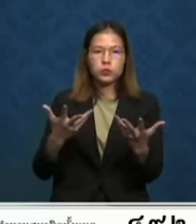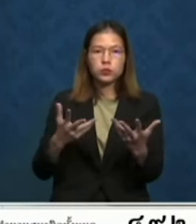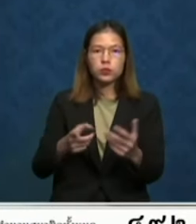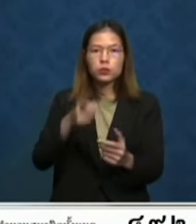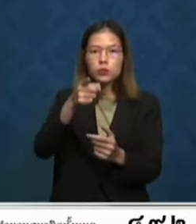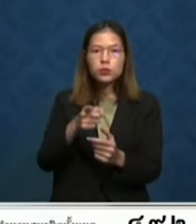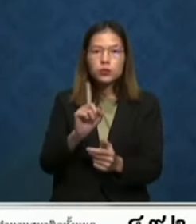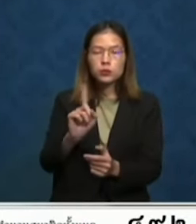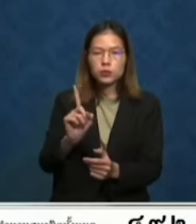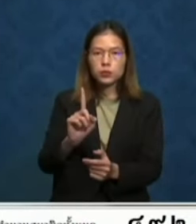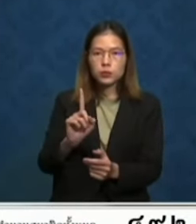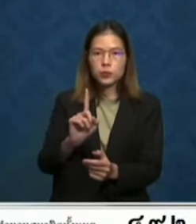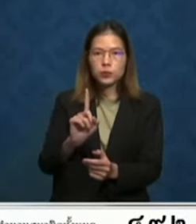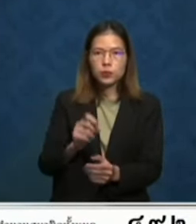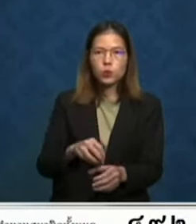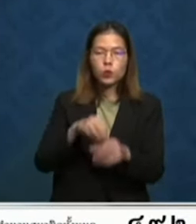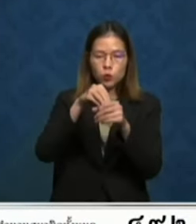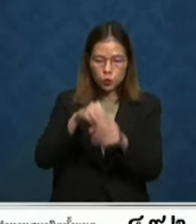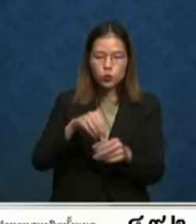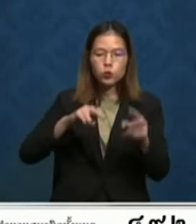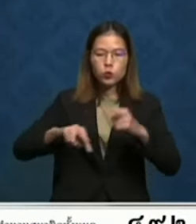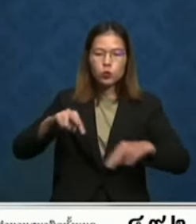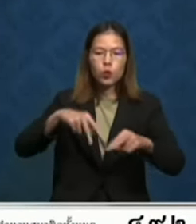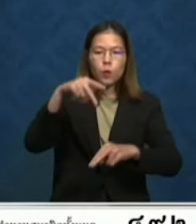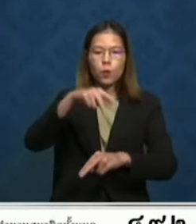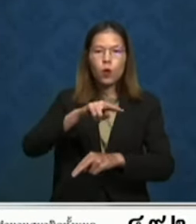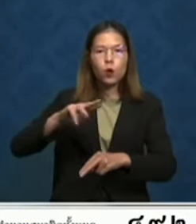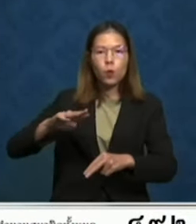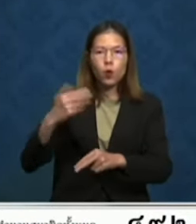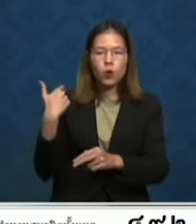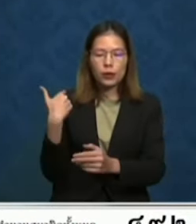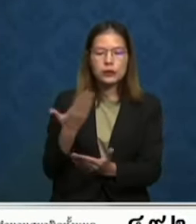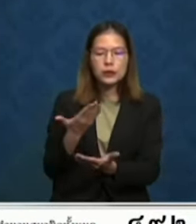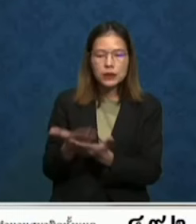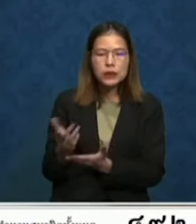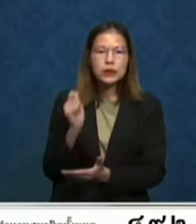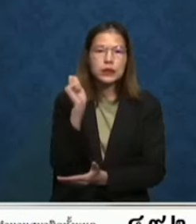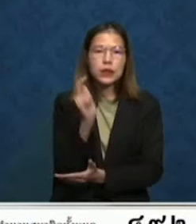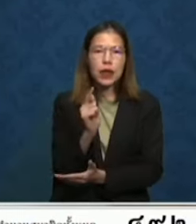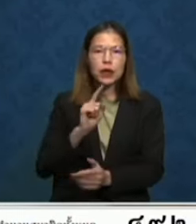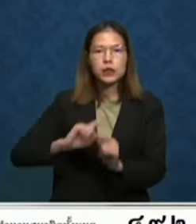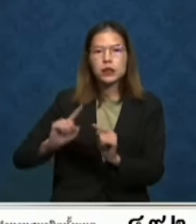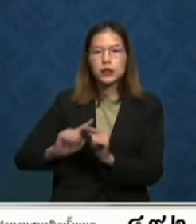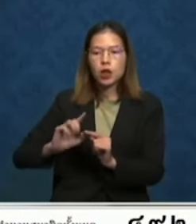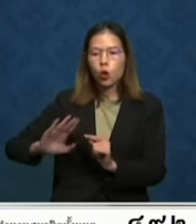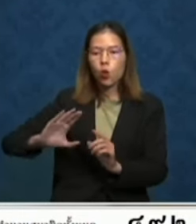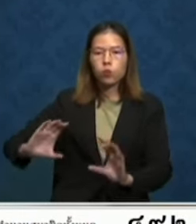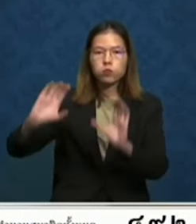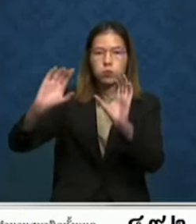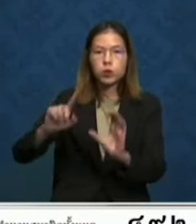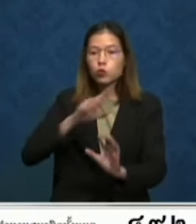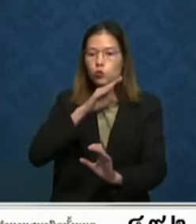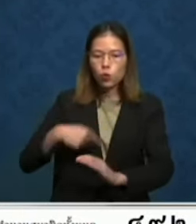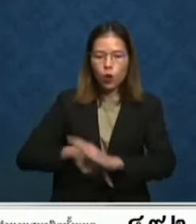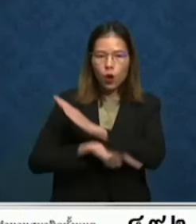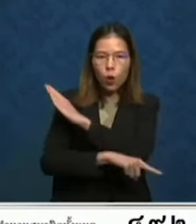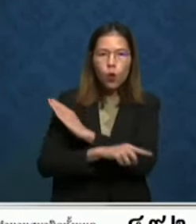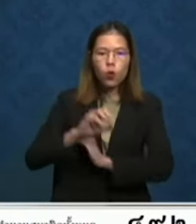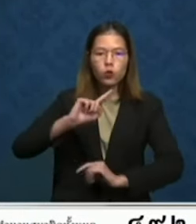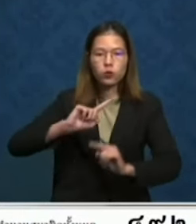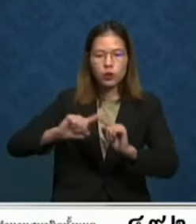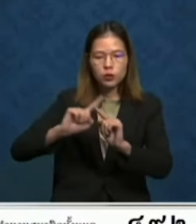ๆแล้วปัจจุบันนี้เนี่ยมันก็อยู่ในการตรวจสอบของพรบการจัดซื้อจัดจ้างภาครัฐอยู่แล้วถ้ามีการทุจริตคอร์รัปชันก็ต้องติดคุ